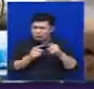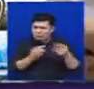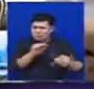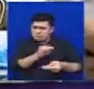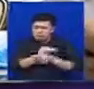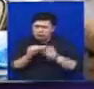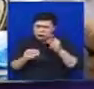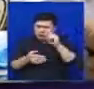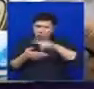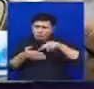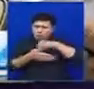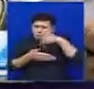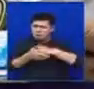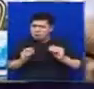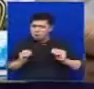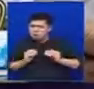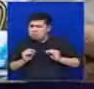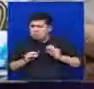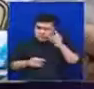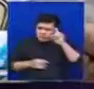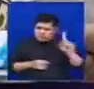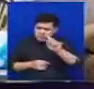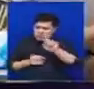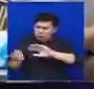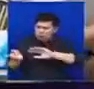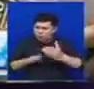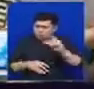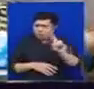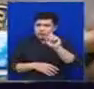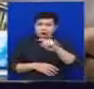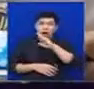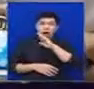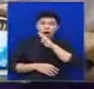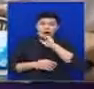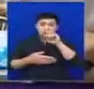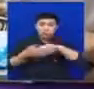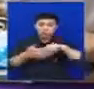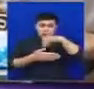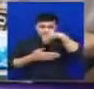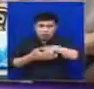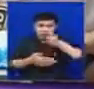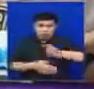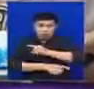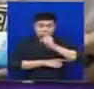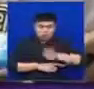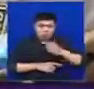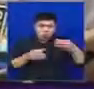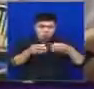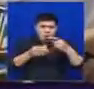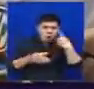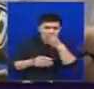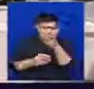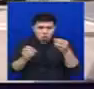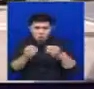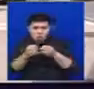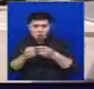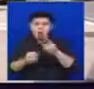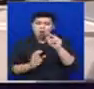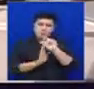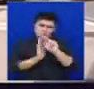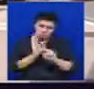ติเกิดขึ้นและไม่มีปัญหาที่จะนำไปสู่การล้มประชามติหากวันออกเสียงประชามติมีกลุ่มบุคคลไปขัดขวางกกต.ก็มีกฎหมาย